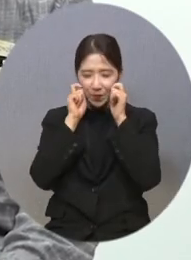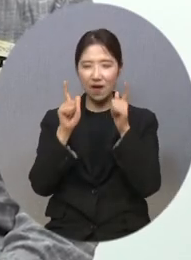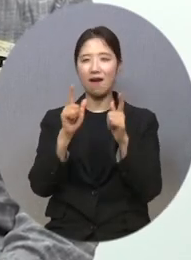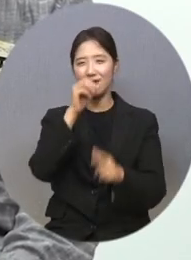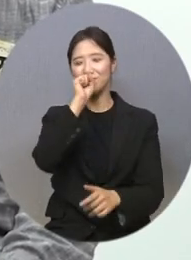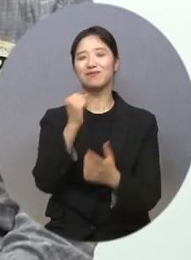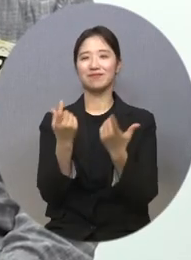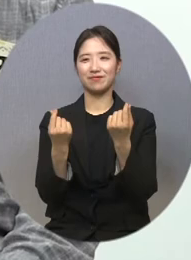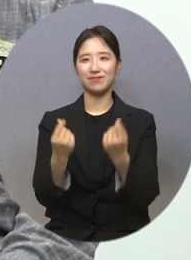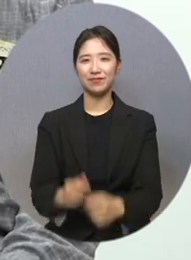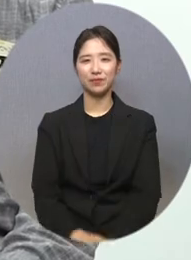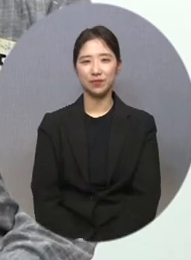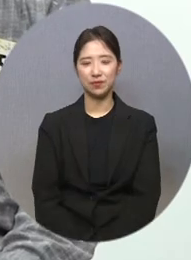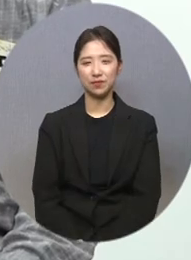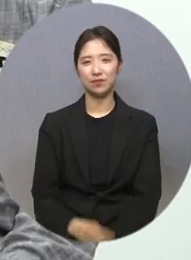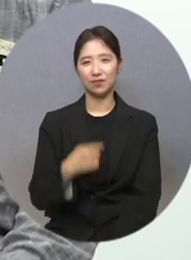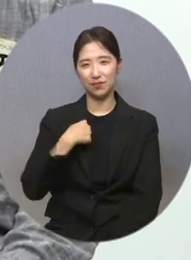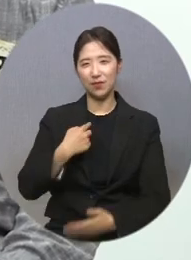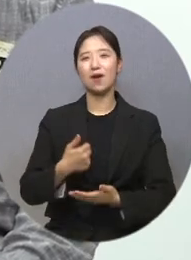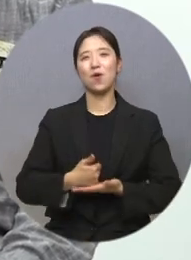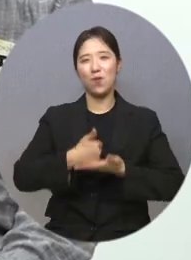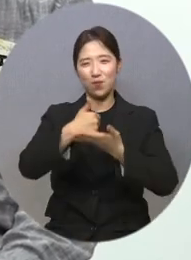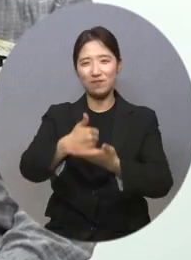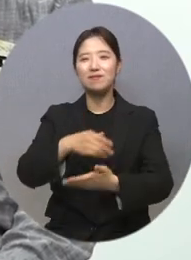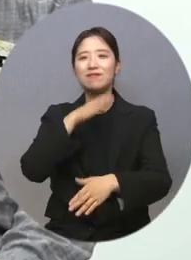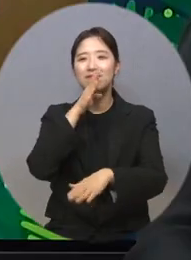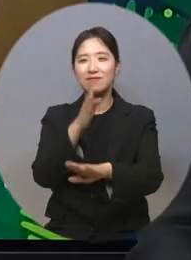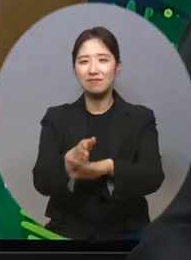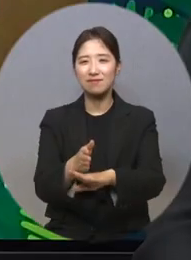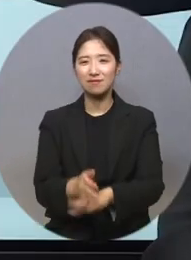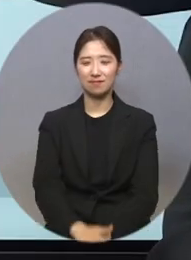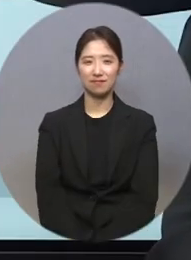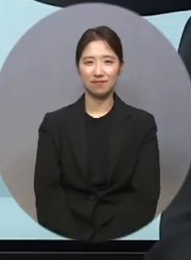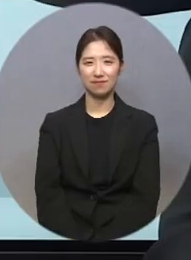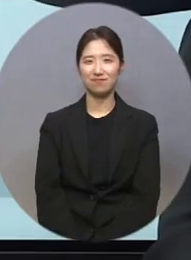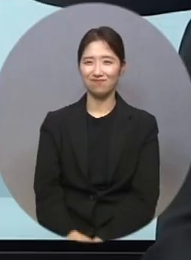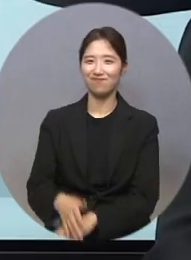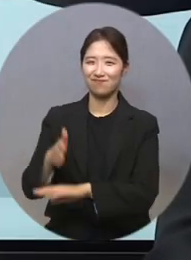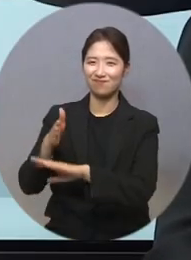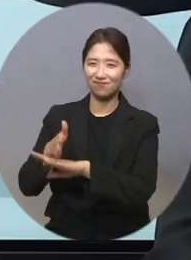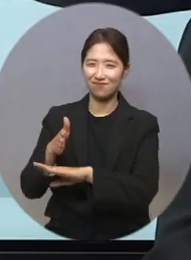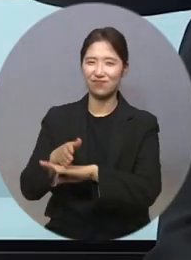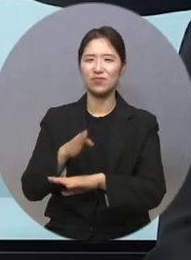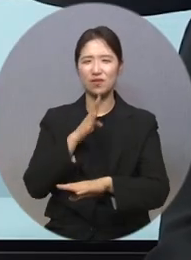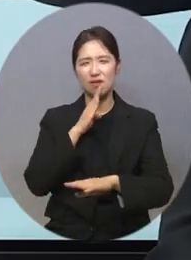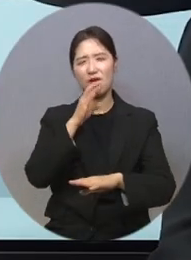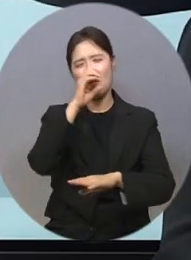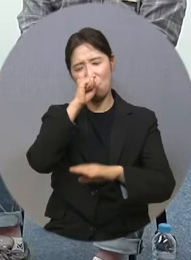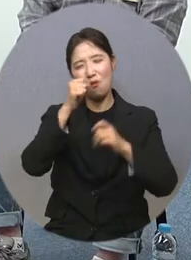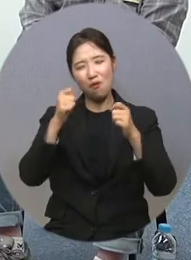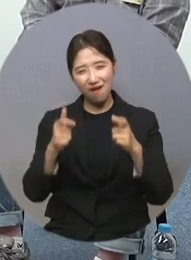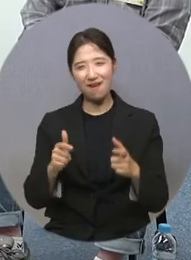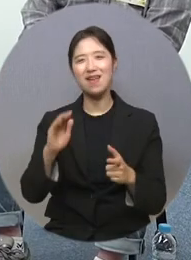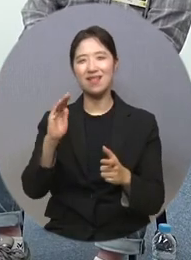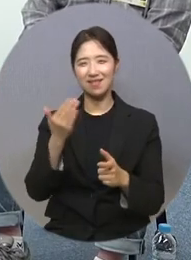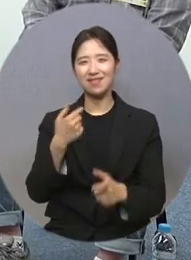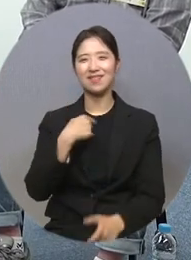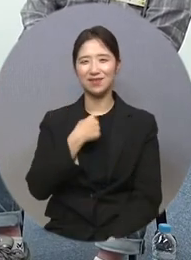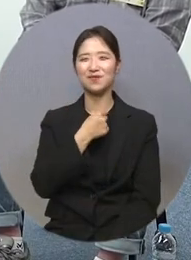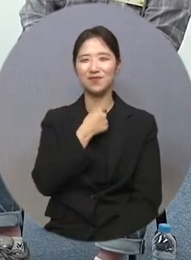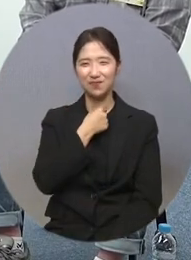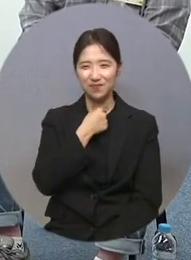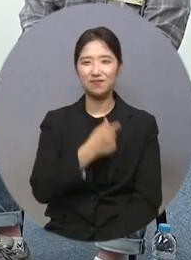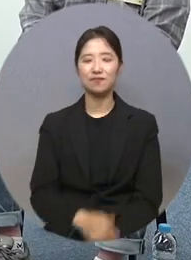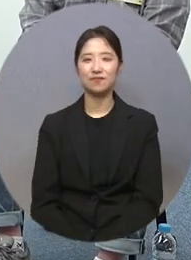생각을 좀 해봅니다. 네. 이 자리에 불러주셔서 너무너무 감사드립니다. 네, 감사합니다. 오늘 기회가 좋은 기회였으면 하는 바람 다시